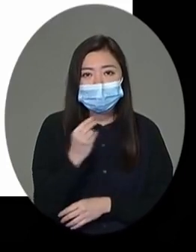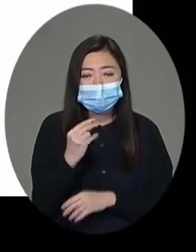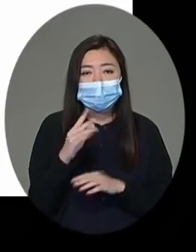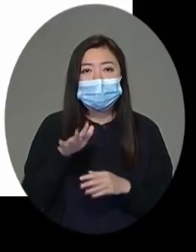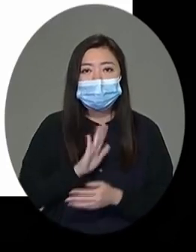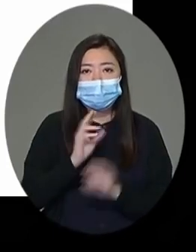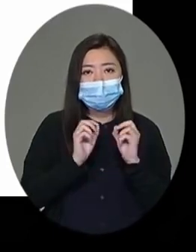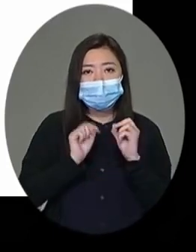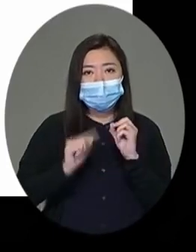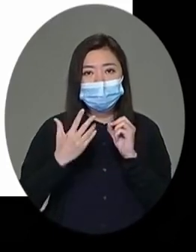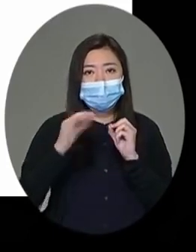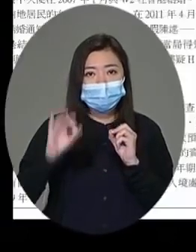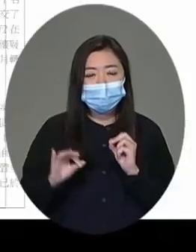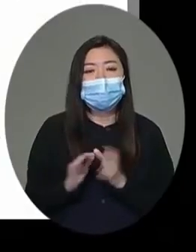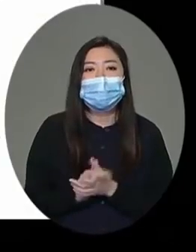案 7.5%。